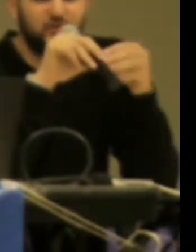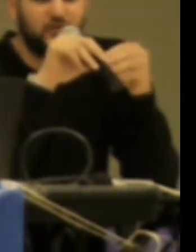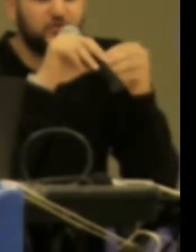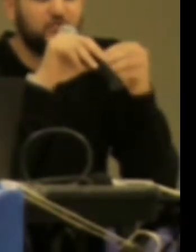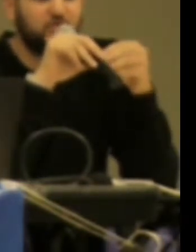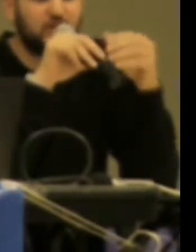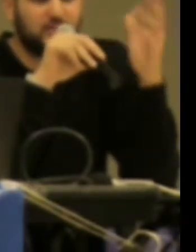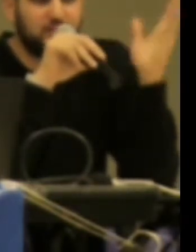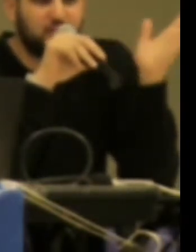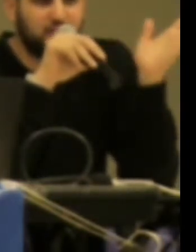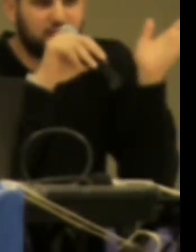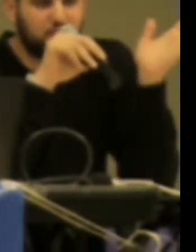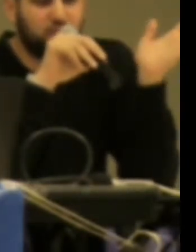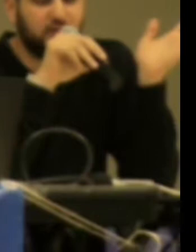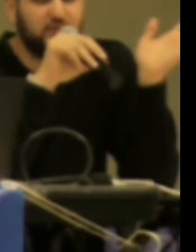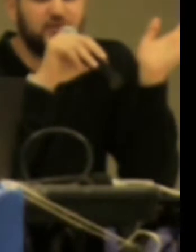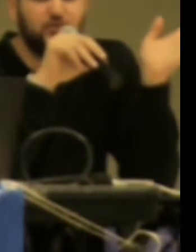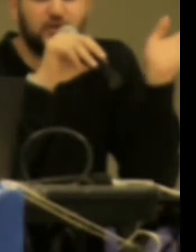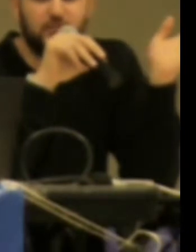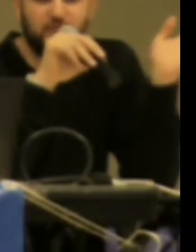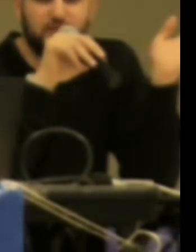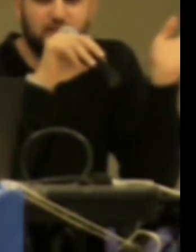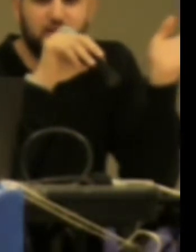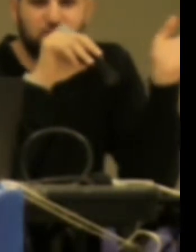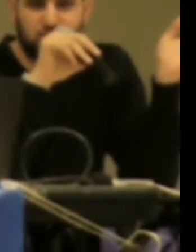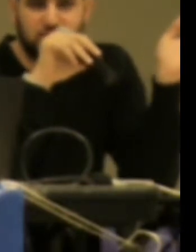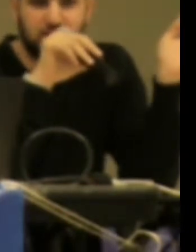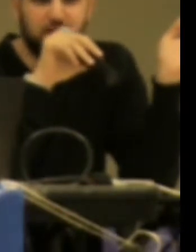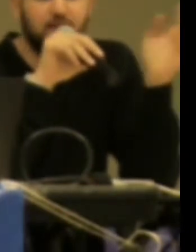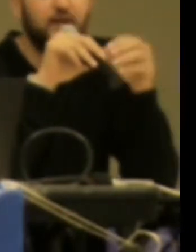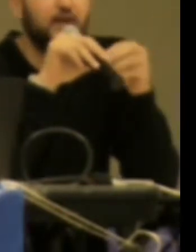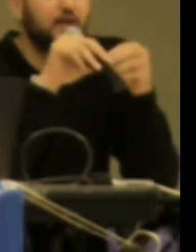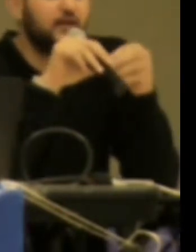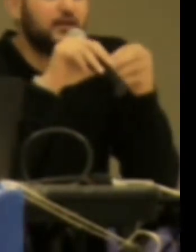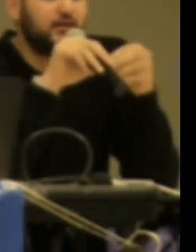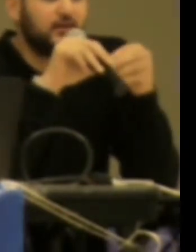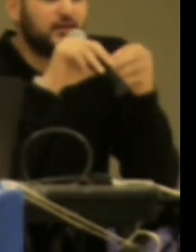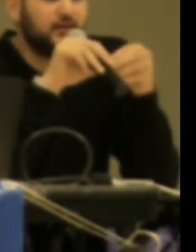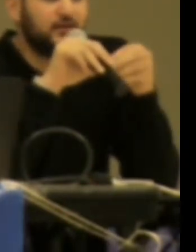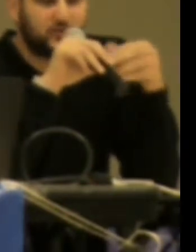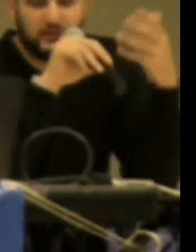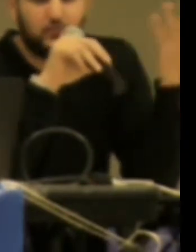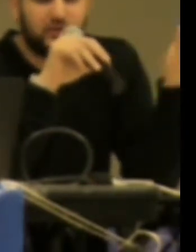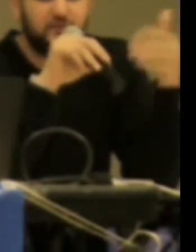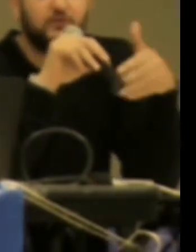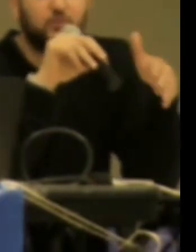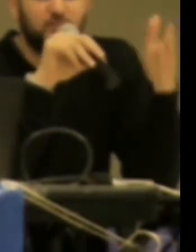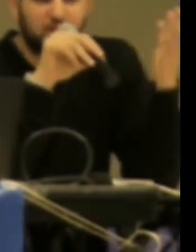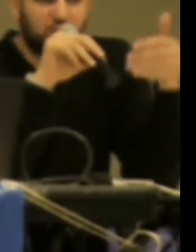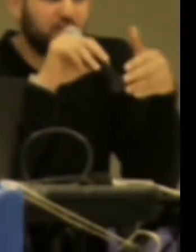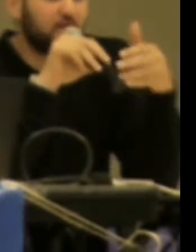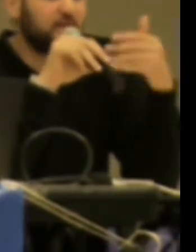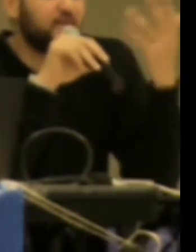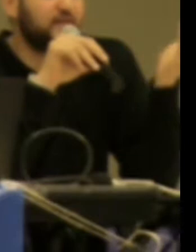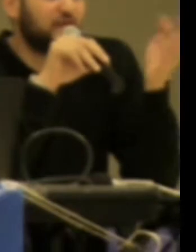et la dernière conférence du mois du Ramadan qui va se trouver à Vénissieux, à la mosquée Oum Sultan. Et donc c'est là où on a fait les deux premières conférences, celle-ci c'est la